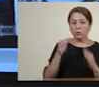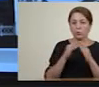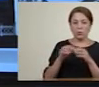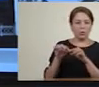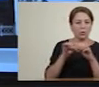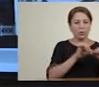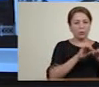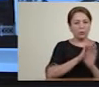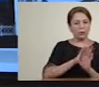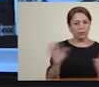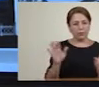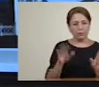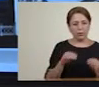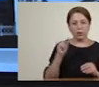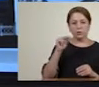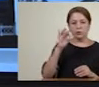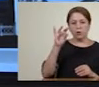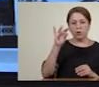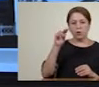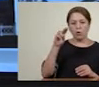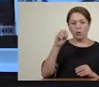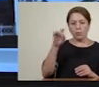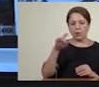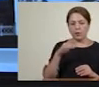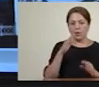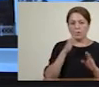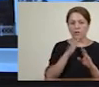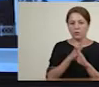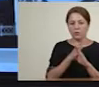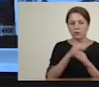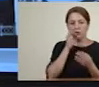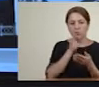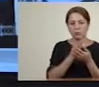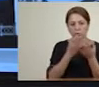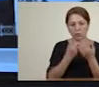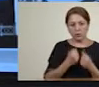Chopar rad javobini olganidan keyin bir qancha vaqtdan o'tib